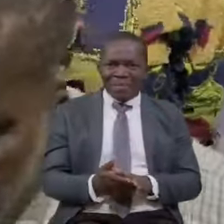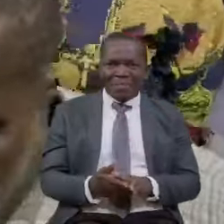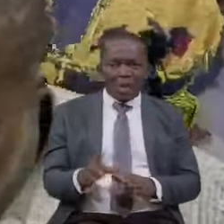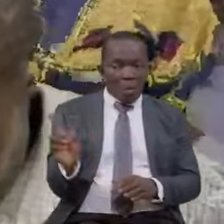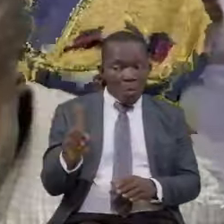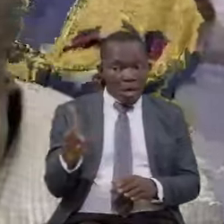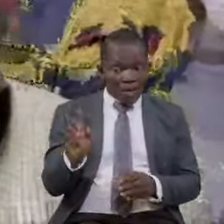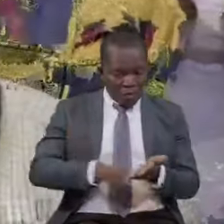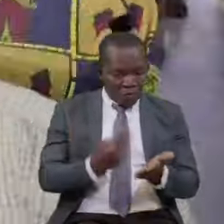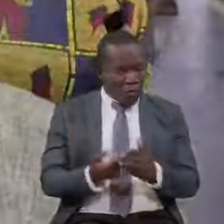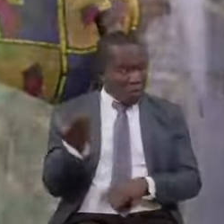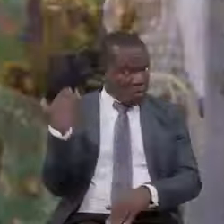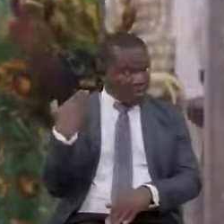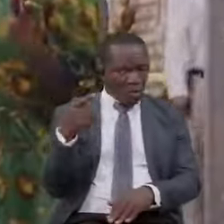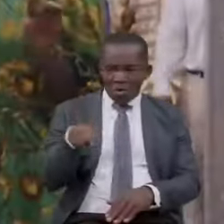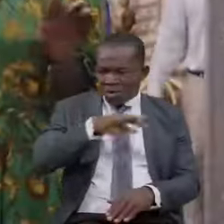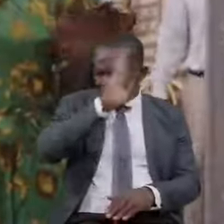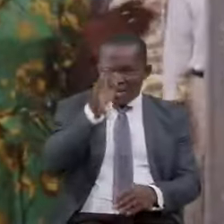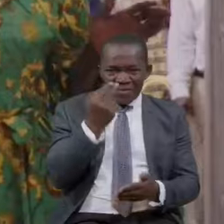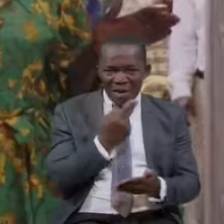tombé avant tu ne tomberas